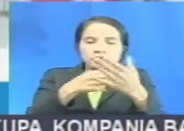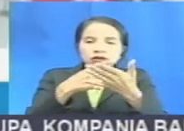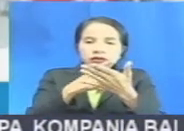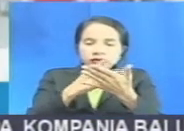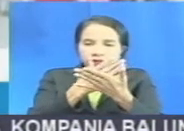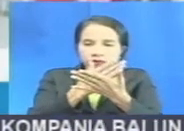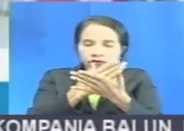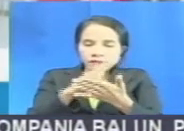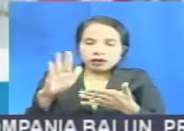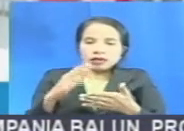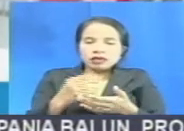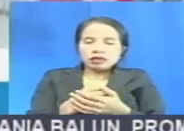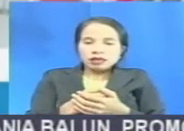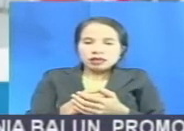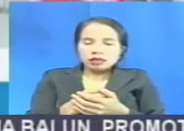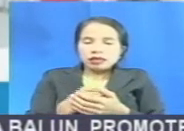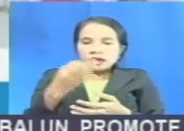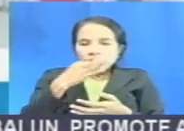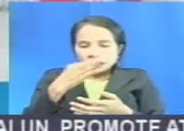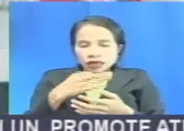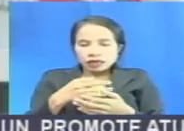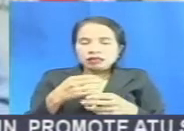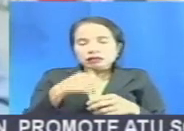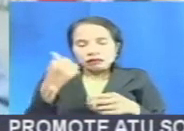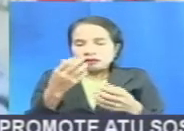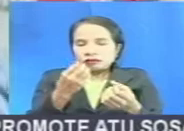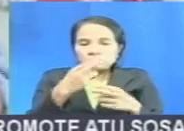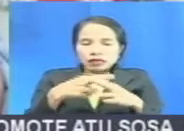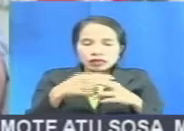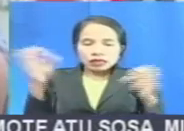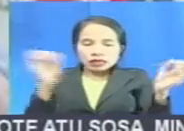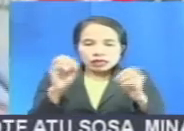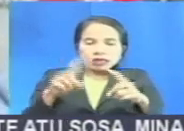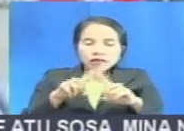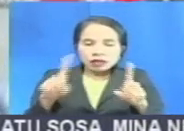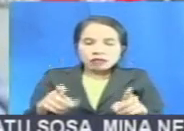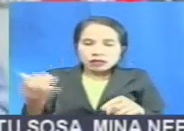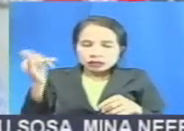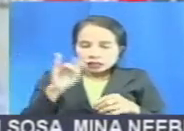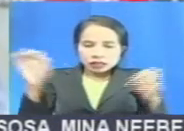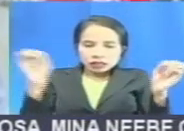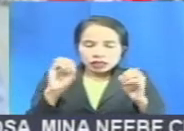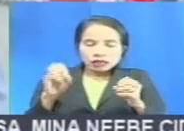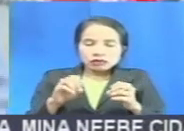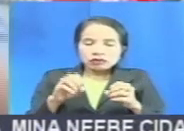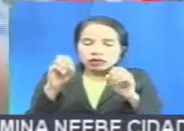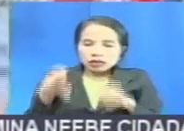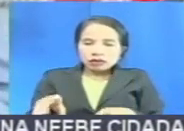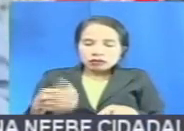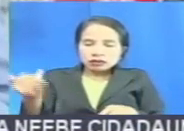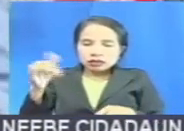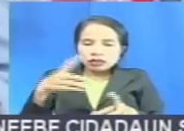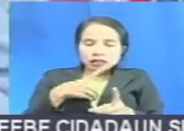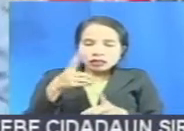kono ba subsidio sera. Sesta básico, né? Baru naran lah iya. Mai be significa katak sini ne los laku sini dari itu. Mai be ami